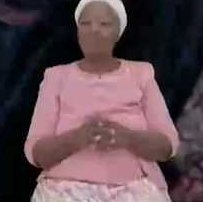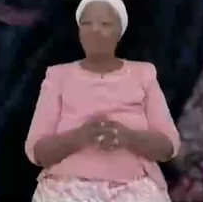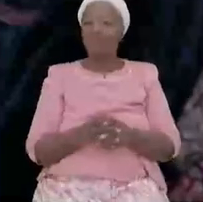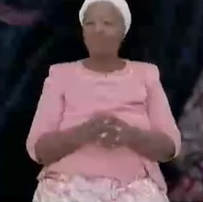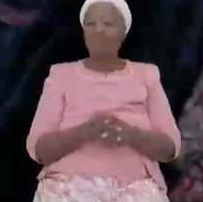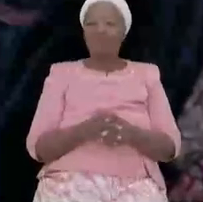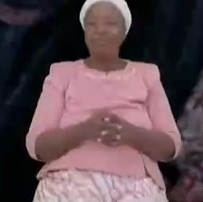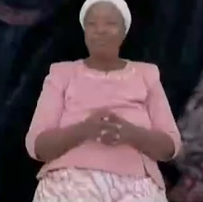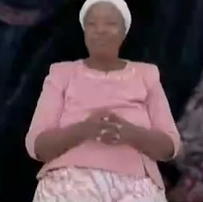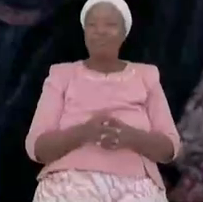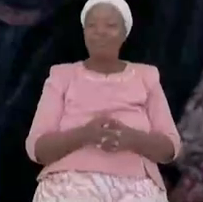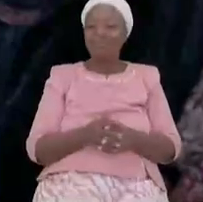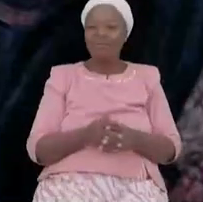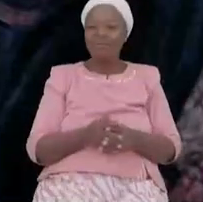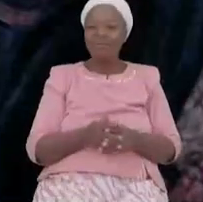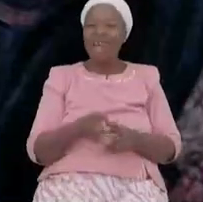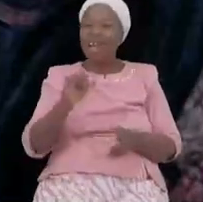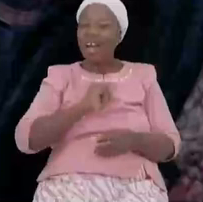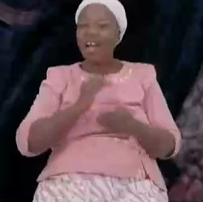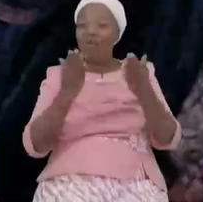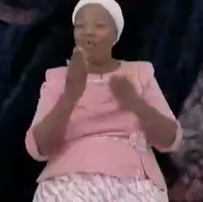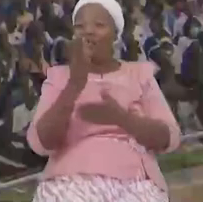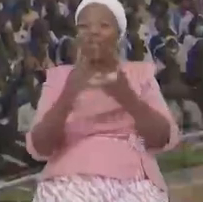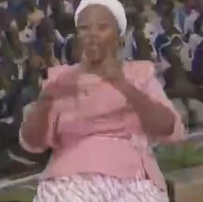Je veux que quelqu'un crie « Terminé !»